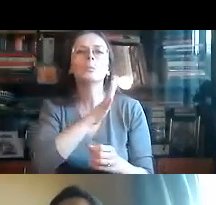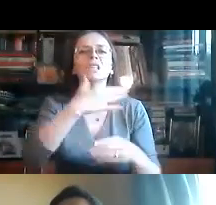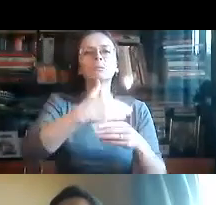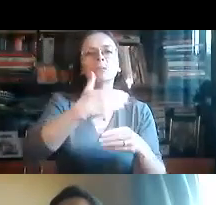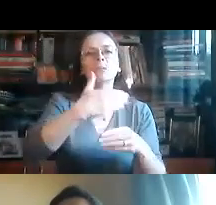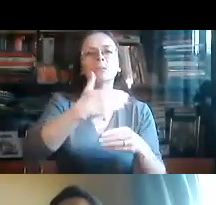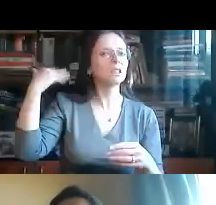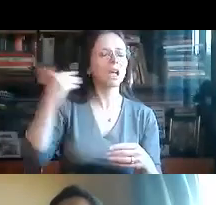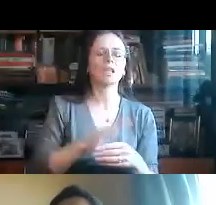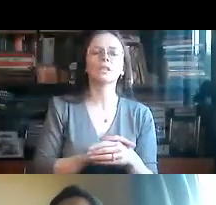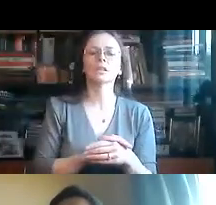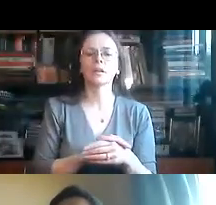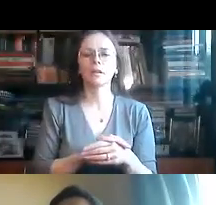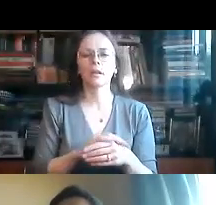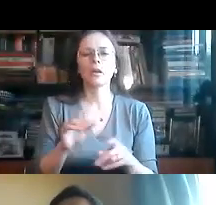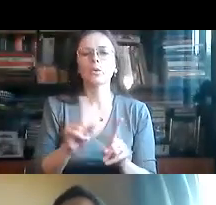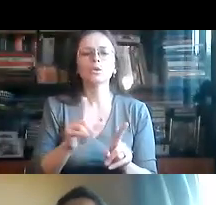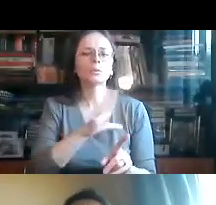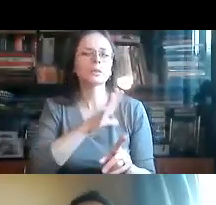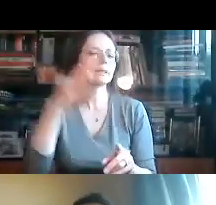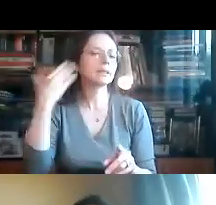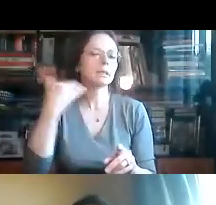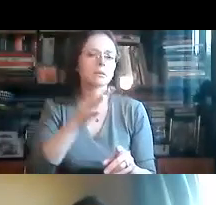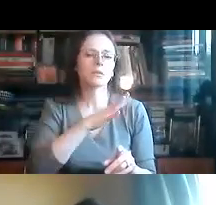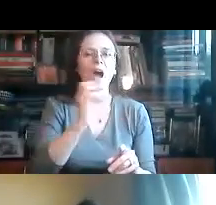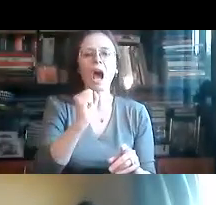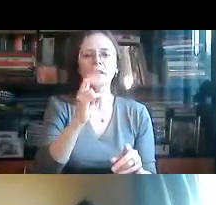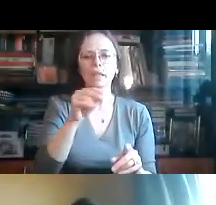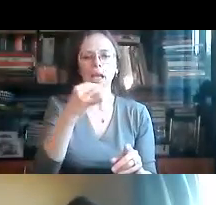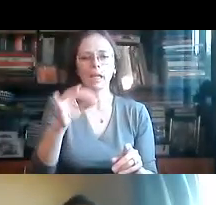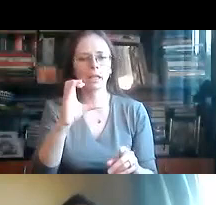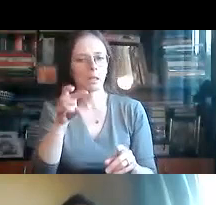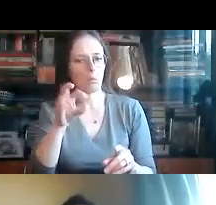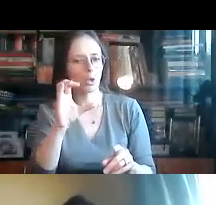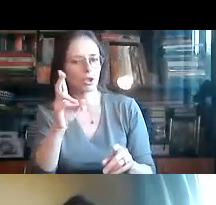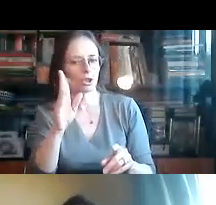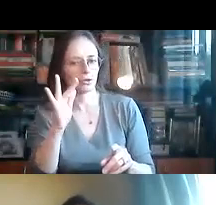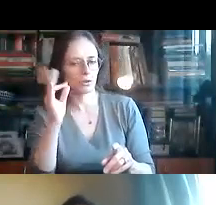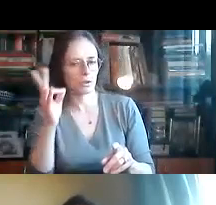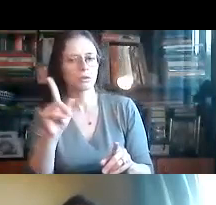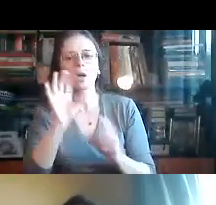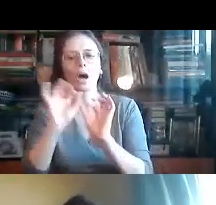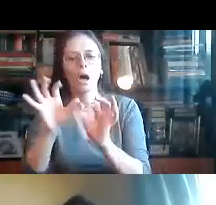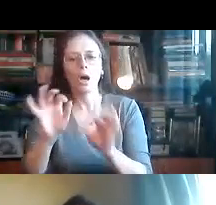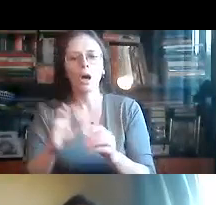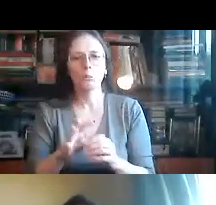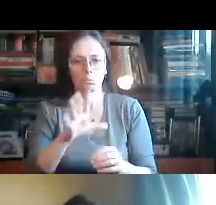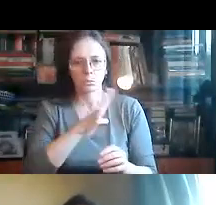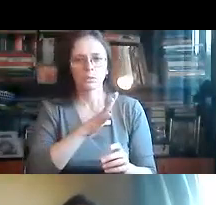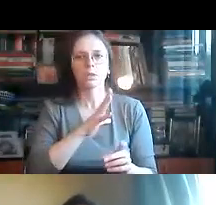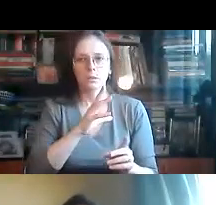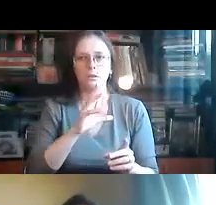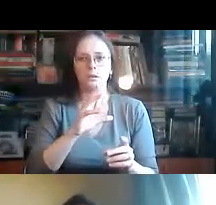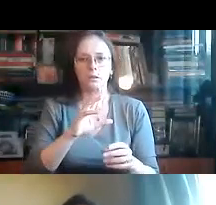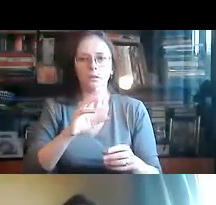мы столкнулись с тем, что, конечно же, не очень хорошие записи. У нас не было тогда денег на